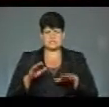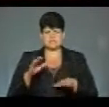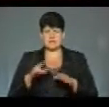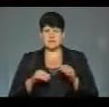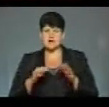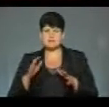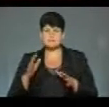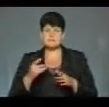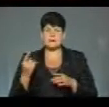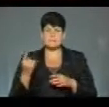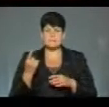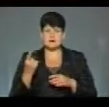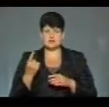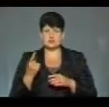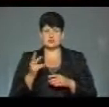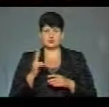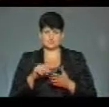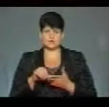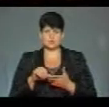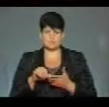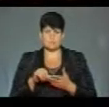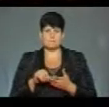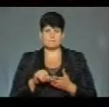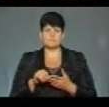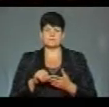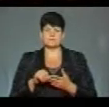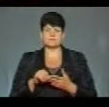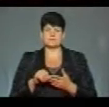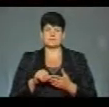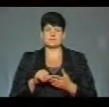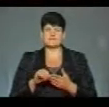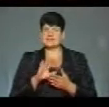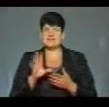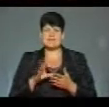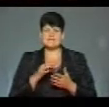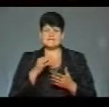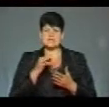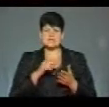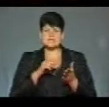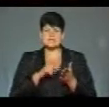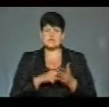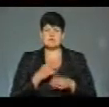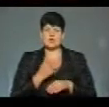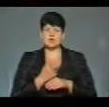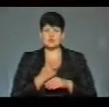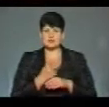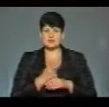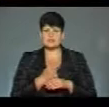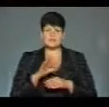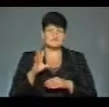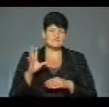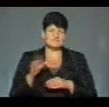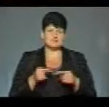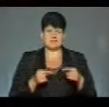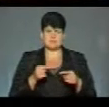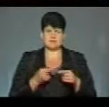говорити, тому що перший дебатуючий, який виступав про один, він, на жаль, не вказав на головний аспект всіх дебатів,